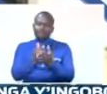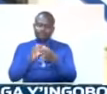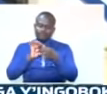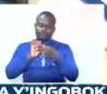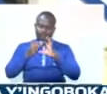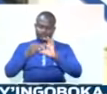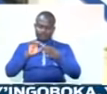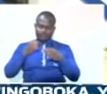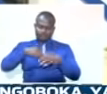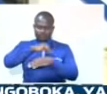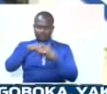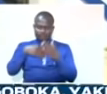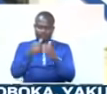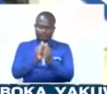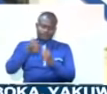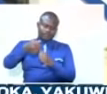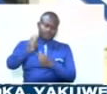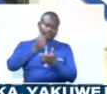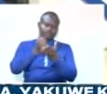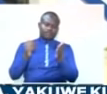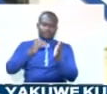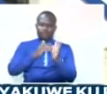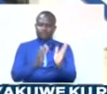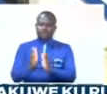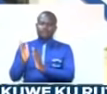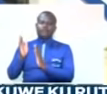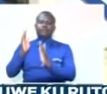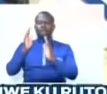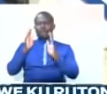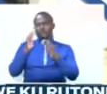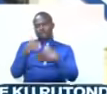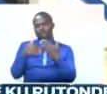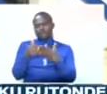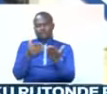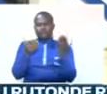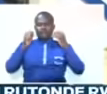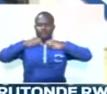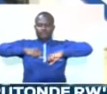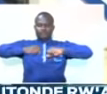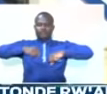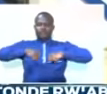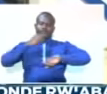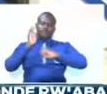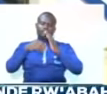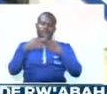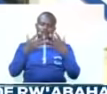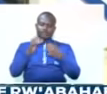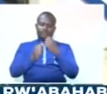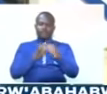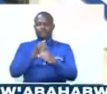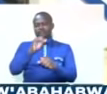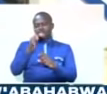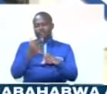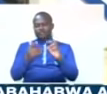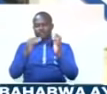hari n'abaho tubafashe kuba bakongera gutunganya ihumu ku buhinzi n'ubworozi. Ayo masezerano rero azamara imyaka igera muri 5